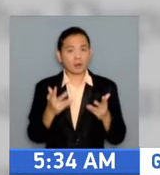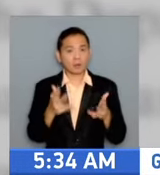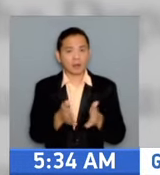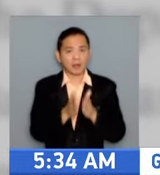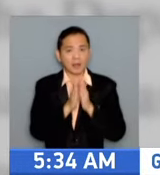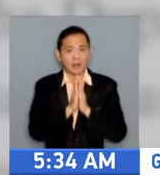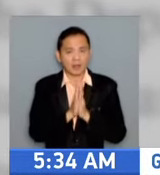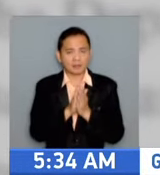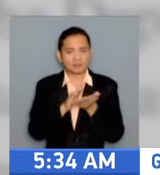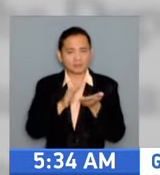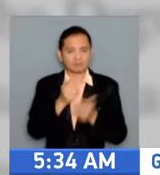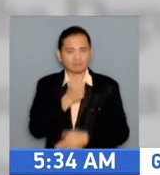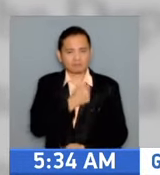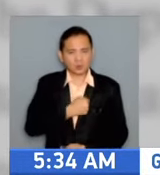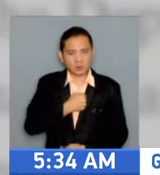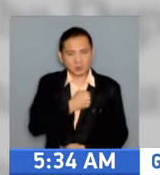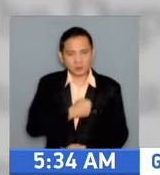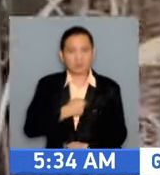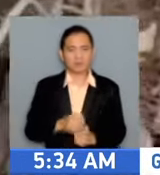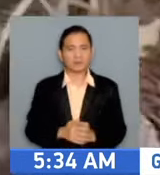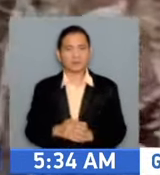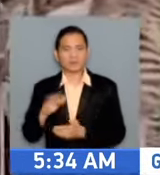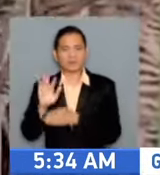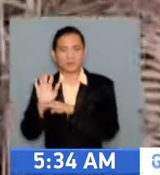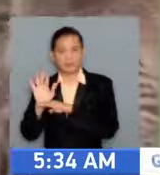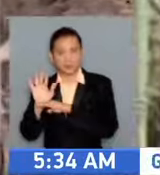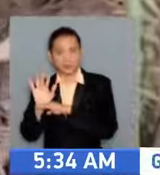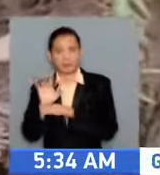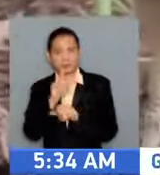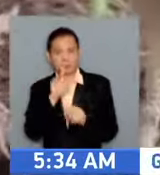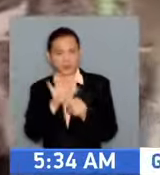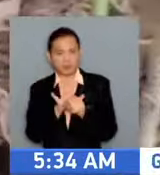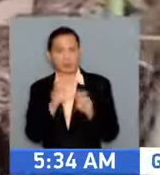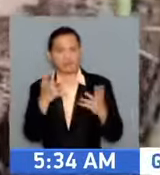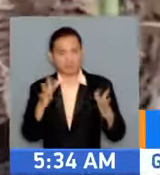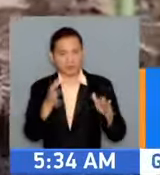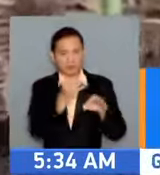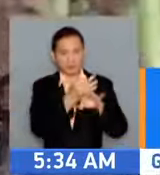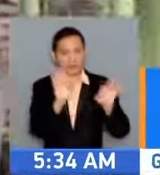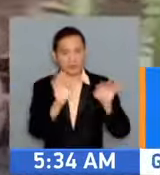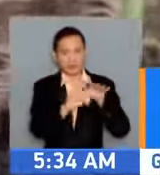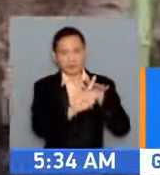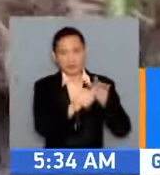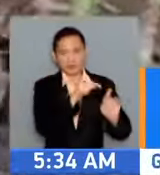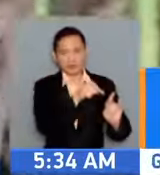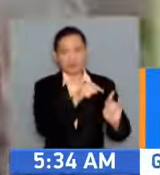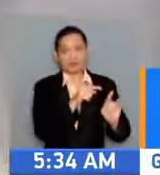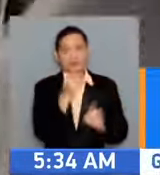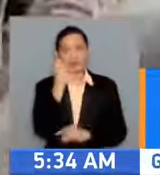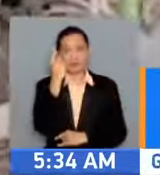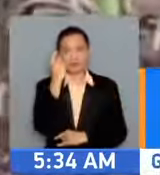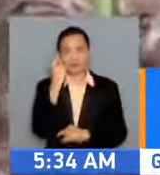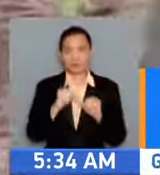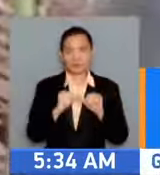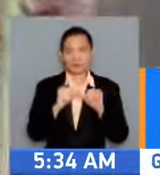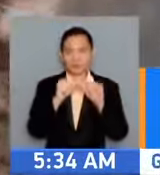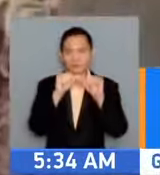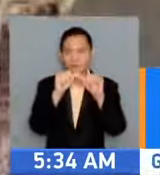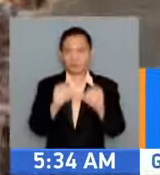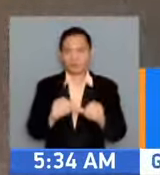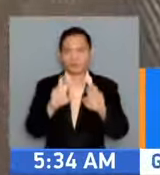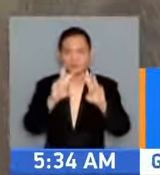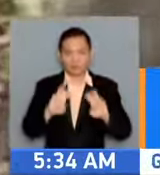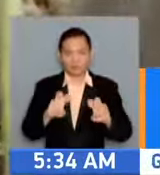DNR na pinakawalan na ang mga tarsier pero magpapatuloy pa rin ang kanilang investigasyon. Base sa GMA Integrated